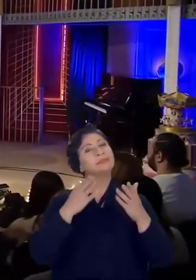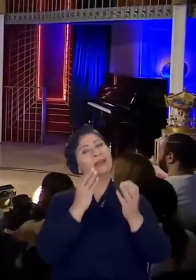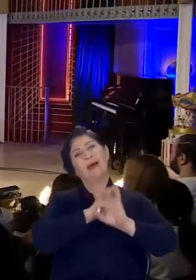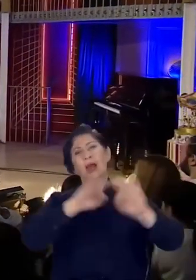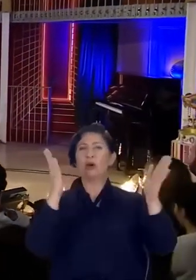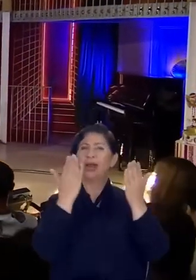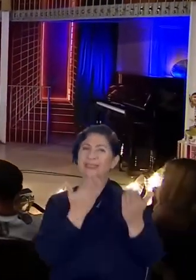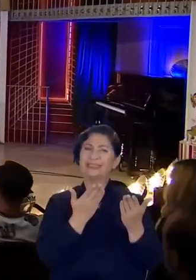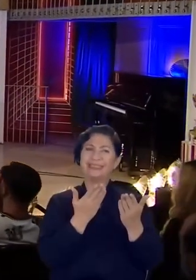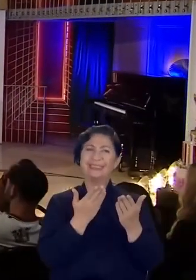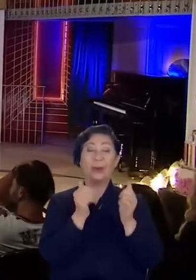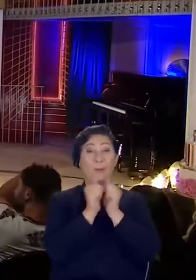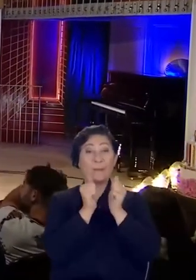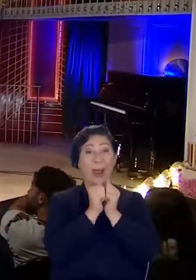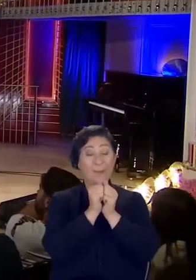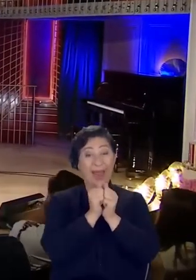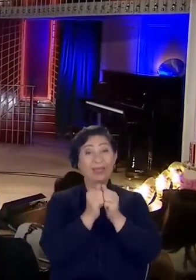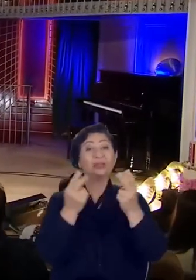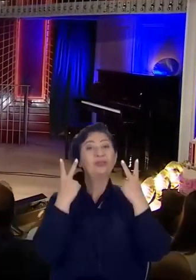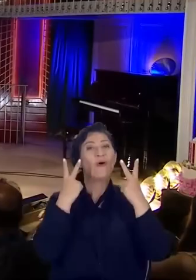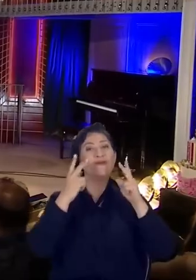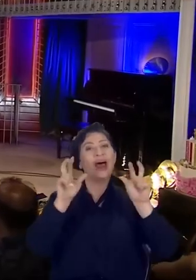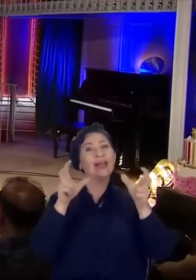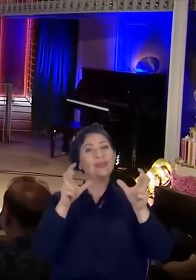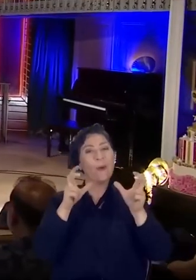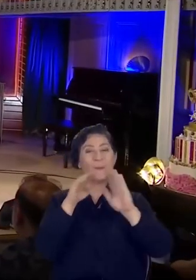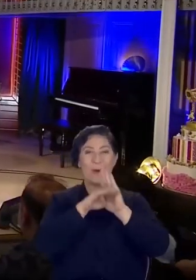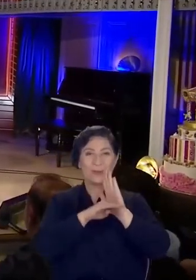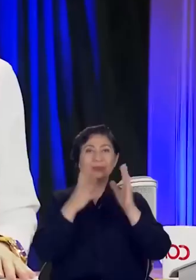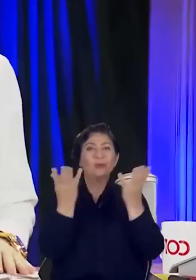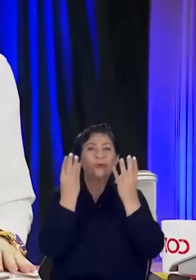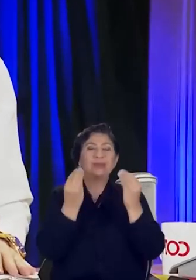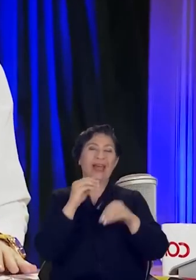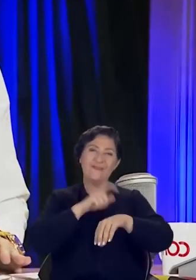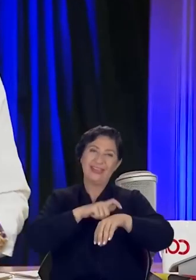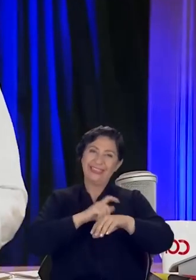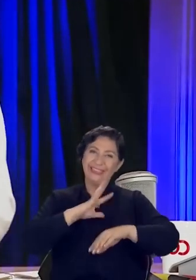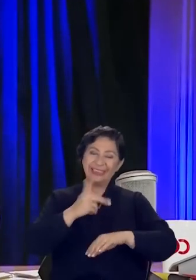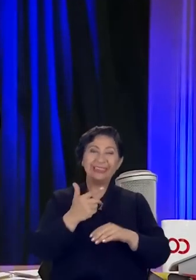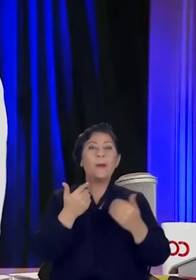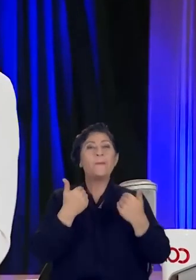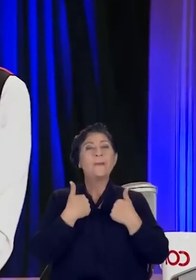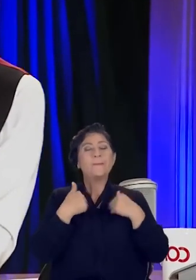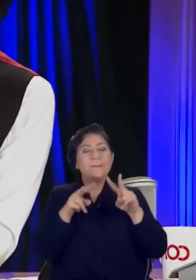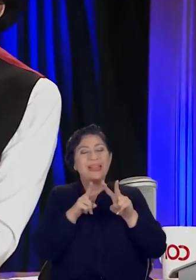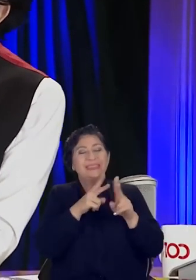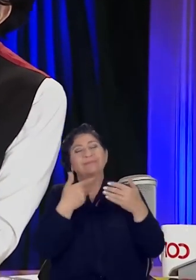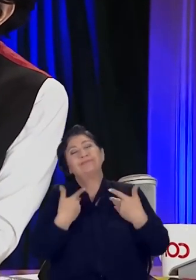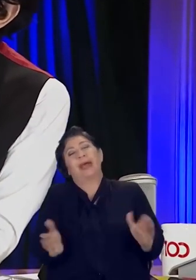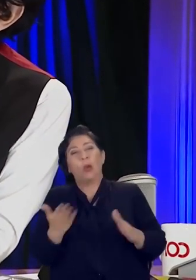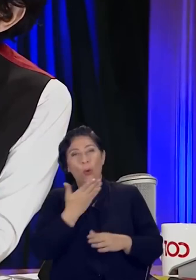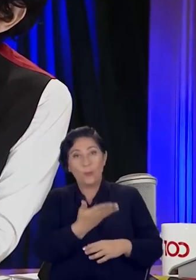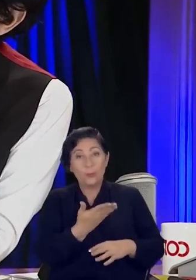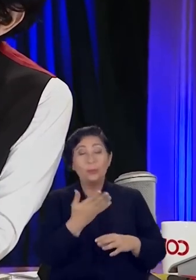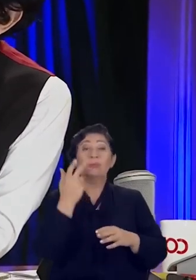Çocuklar, harikuladesiniz. Beraberce Show Radyo'daki programımızda çok güzel vakit geçirdik. Ben zaten Melis'e bayılırım.